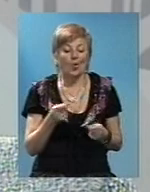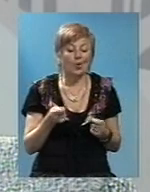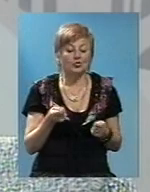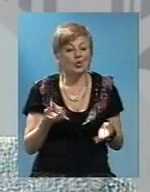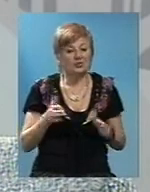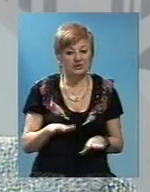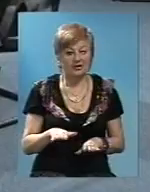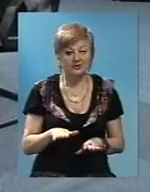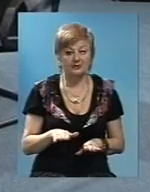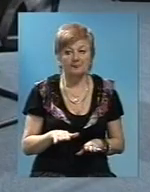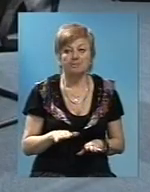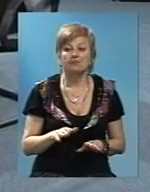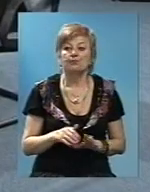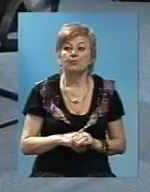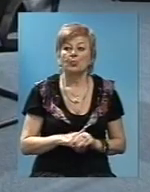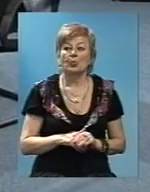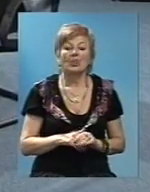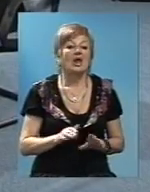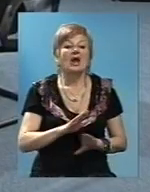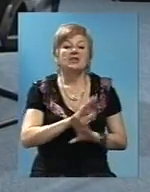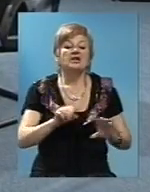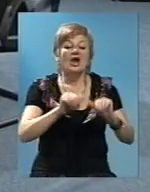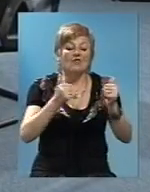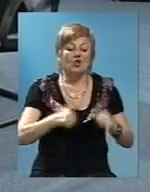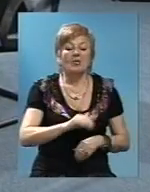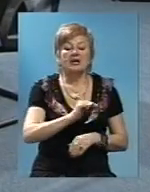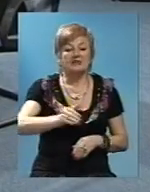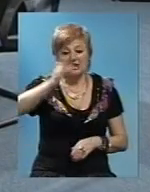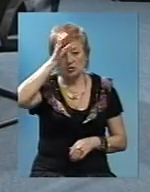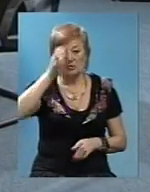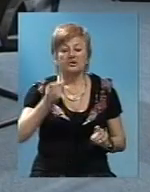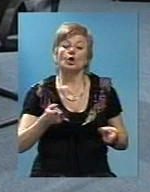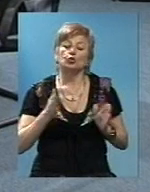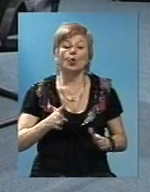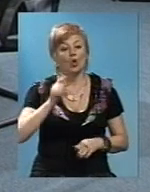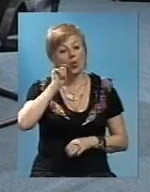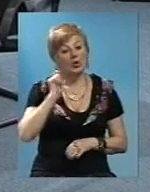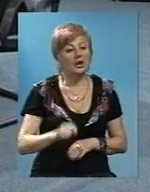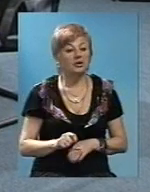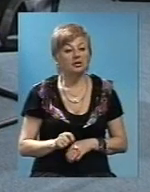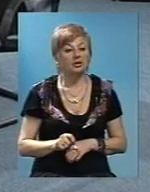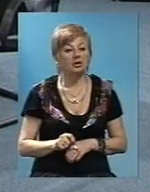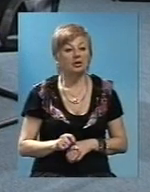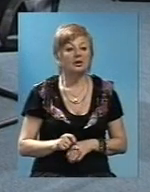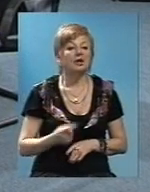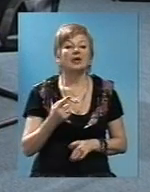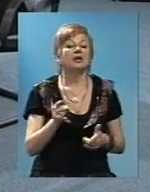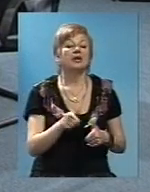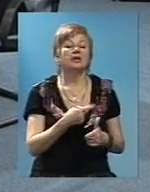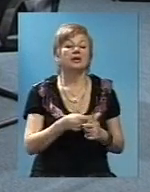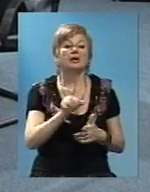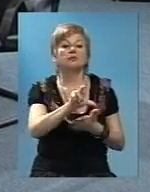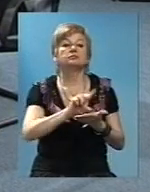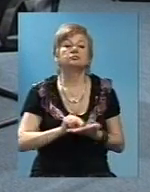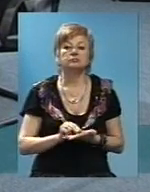Так. Пане Миколо, неформальна дитяча освіта – це суто українське явище чи то запозичений досвід? Я